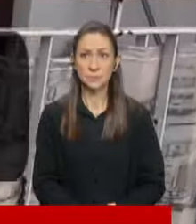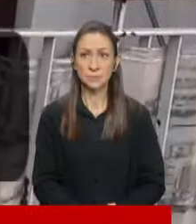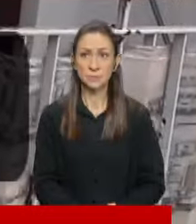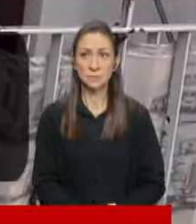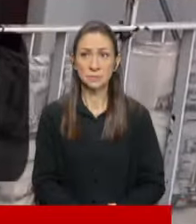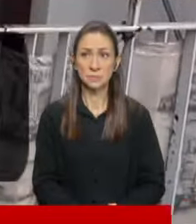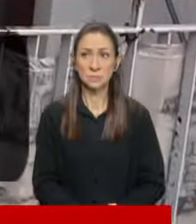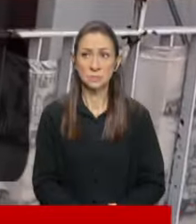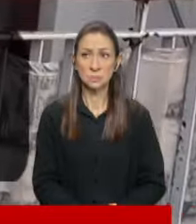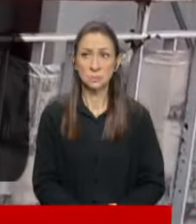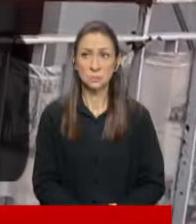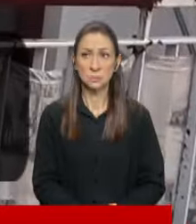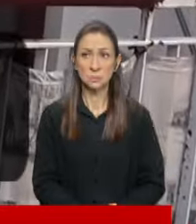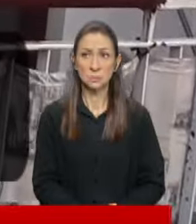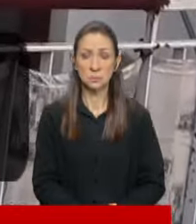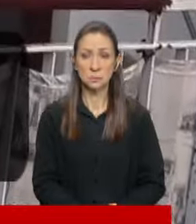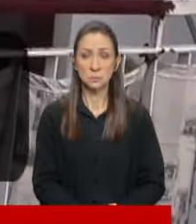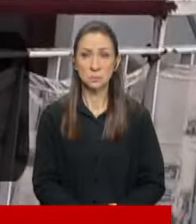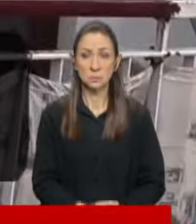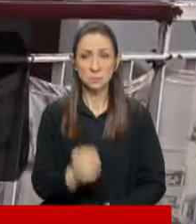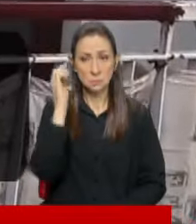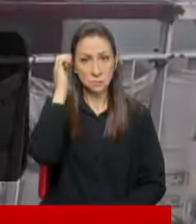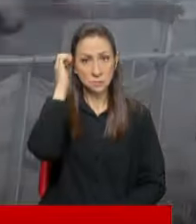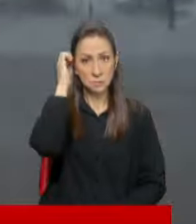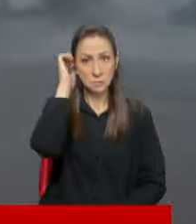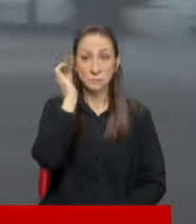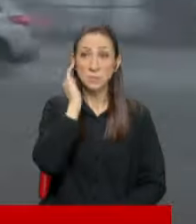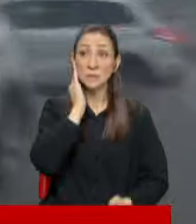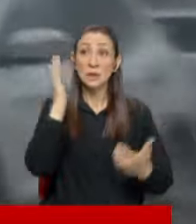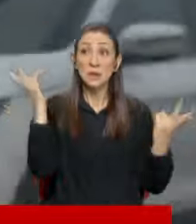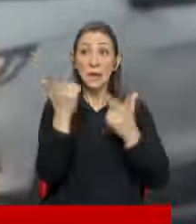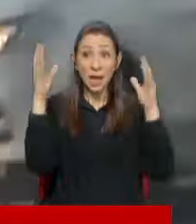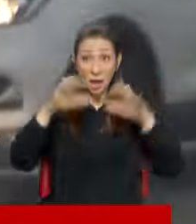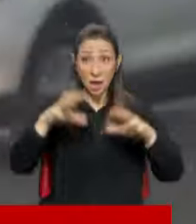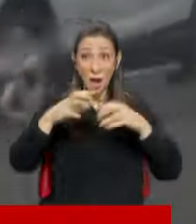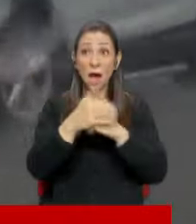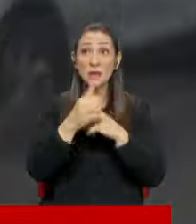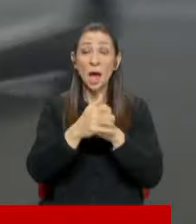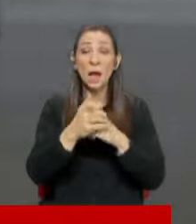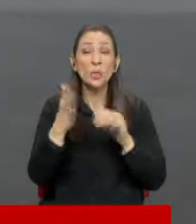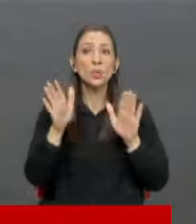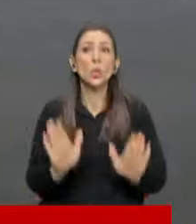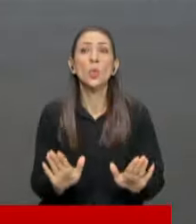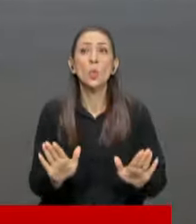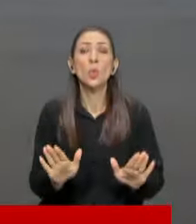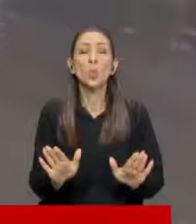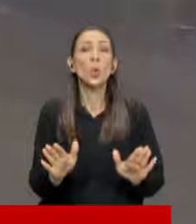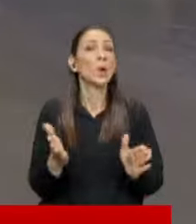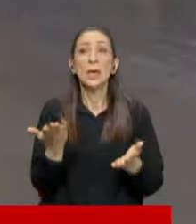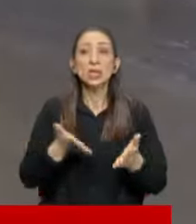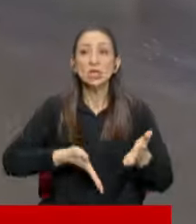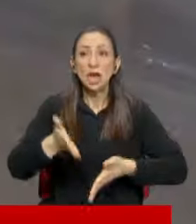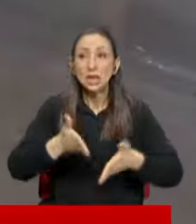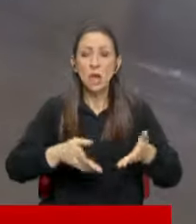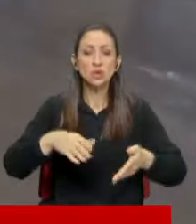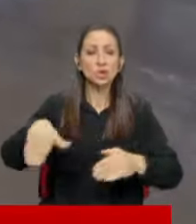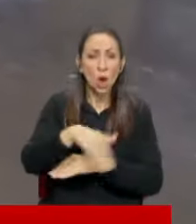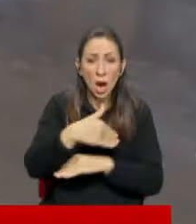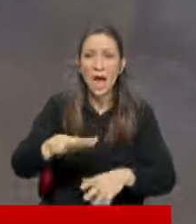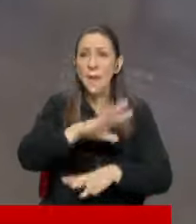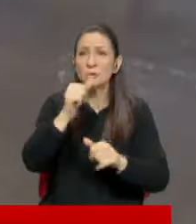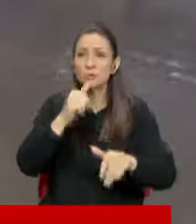Parkandan dışarı çıkabiliyor mu şu anda? Ben çıkamıyorum. Çıkamıyor mu? Şiddetli yağışlar Antalya'da hayatı durma noktasına getirdi. Caddeler, sokaklar